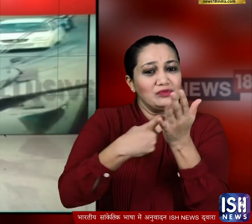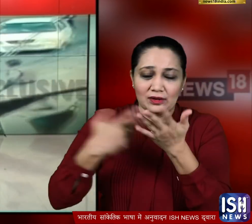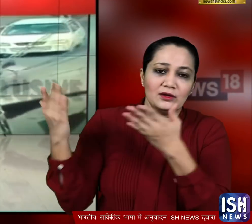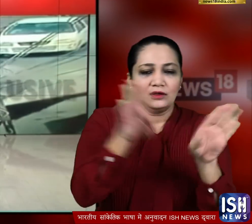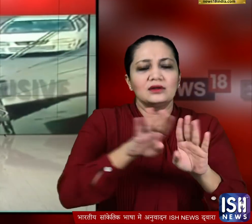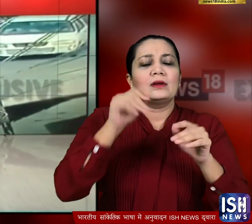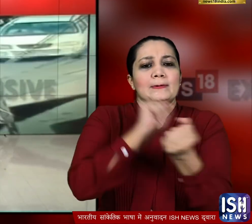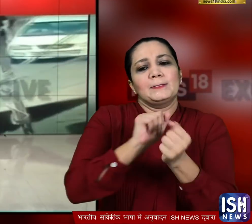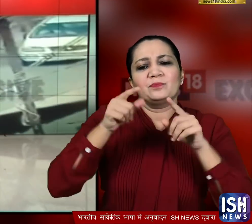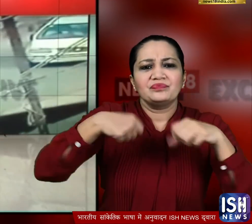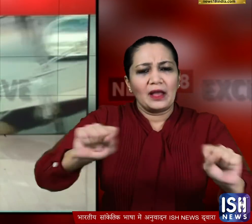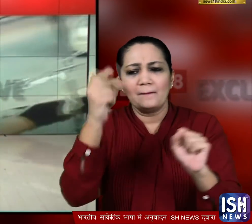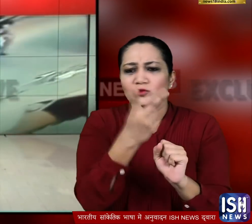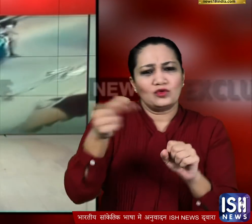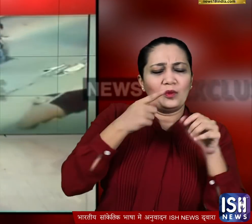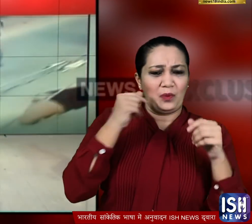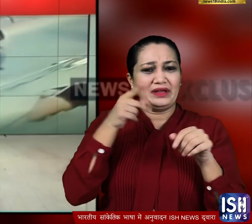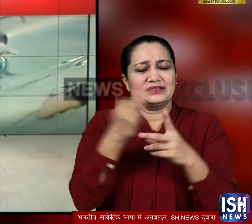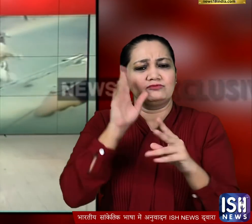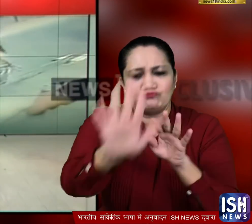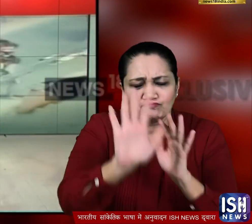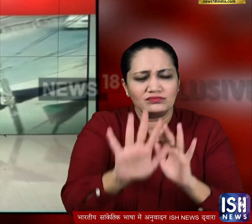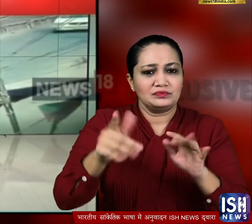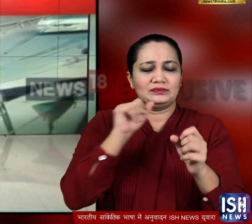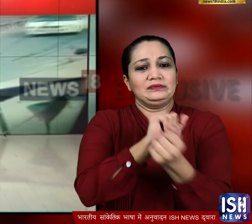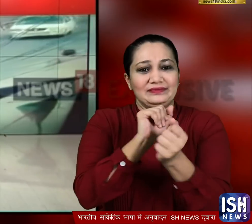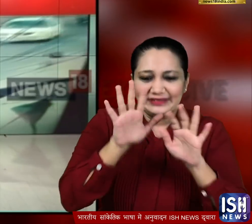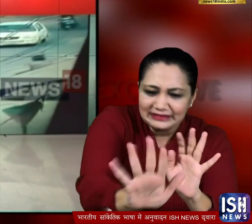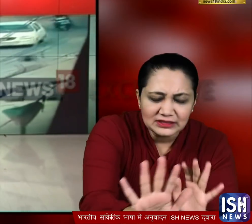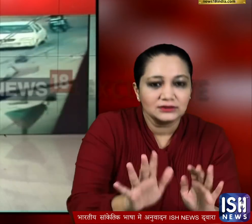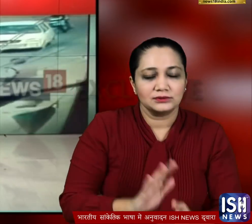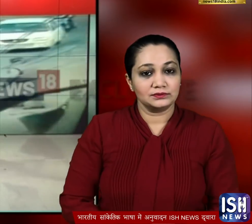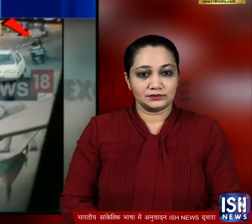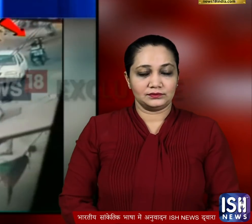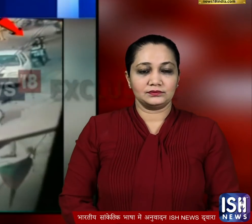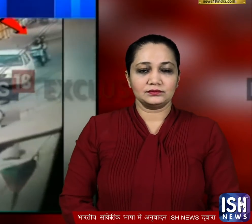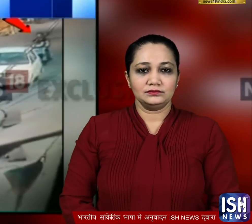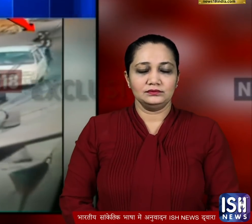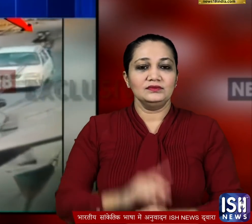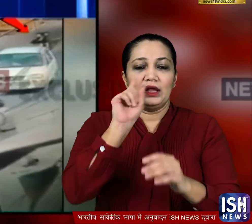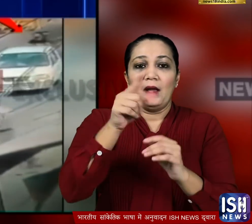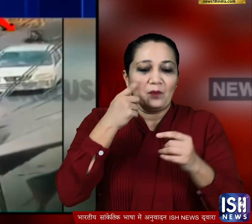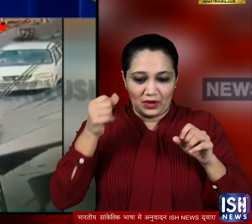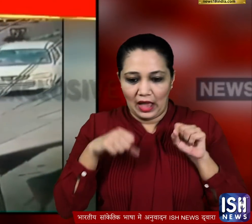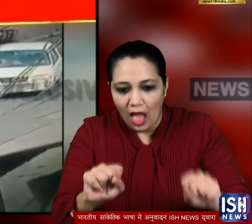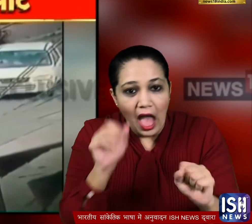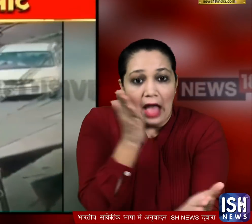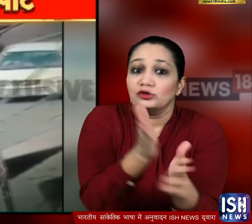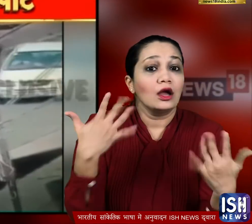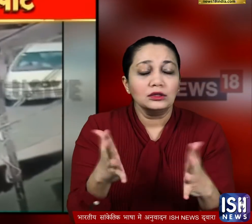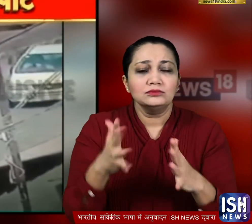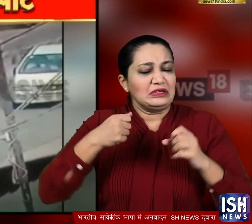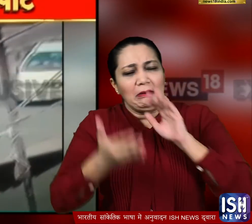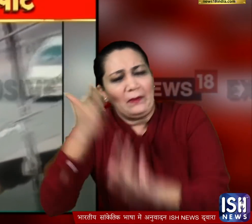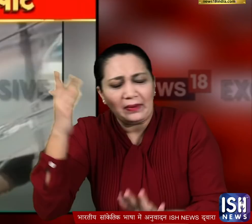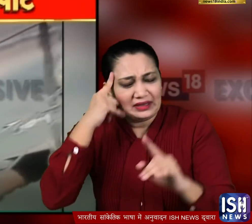के दौरान वो पुलिस वाला स्कूटर पर सवार दोनों लड़कों को रोकने की कोशिश कर रहा था, लेकिन उन लड़कों ने रुकने के बजाय वहां